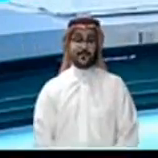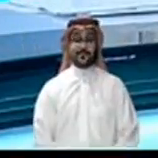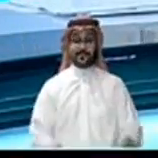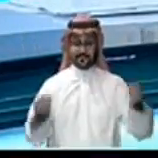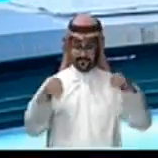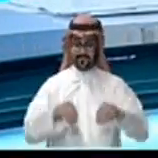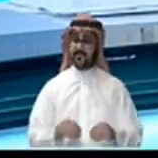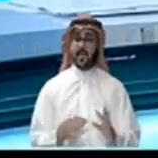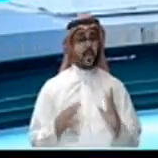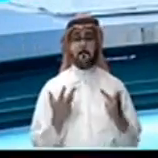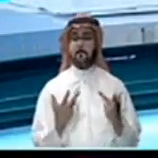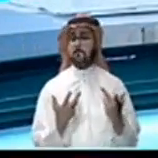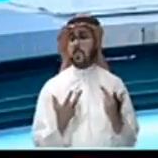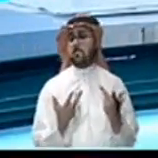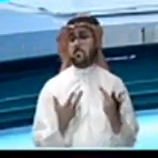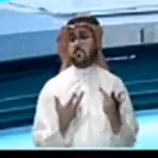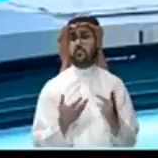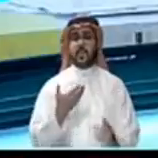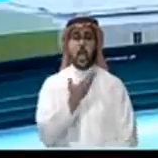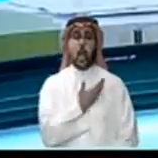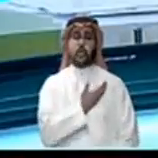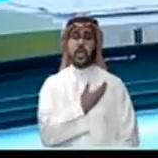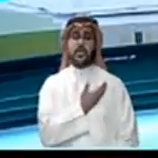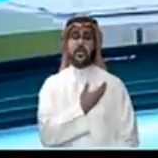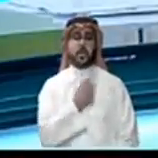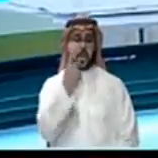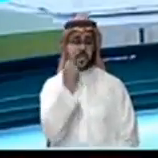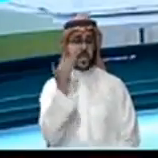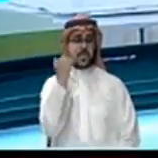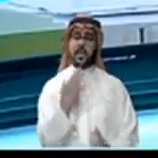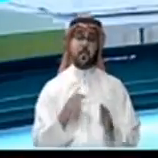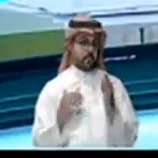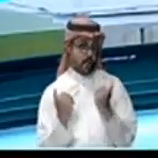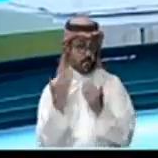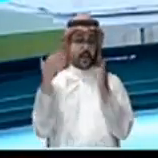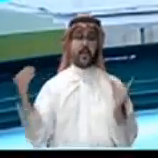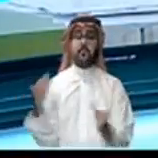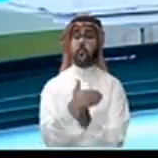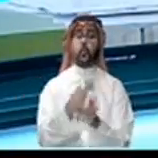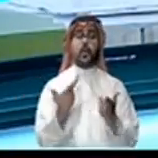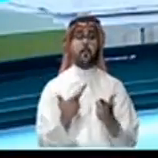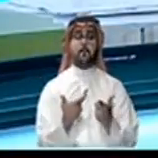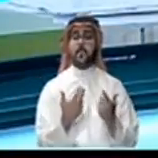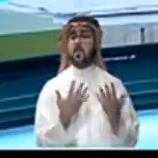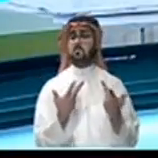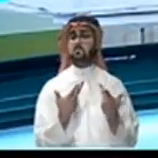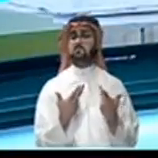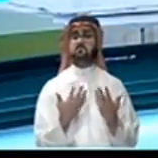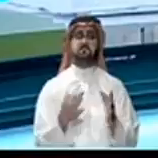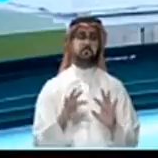وقد بلغ عدد الحجاج القادمين لأداء مناسك الحج من الخارج عبر المنافذ الجوية